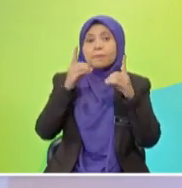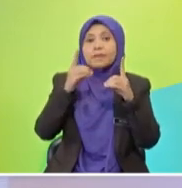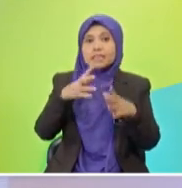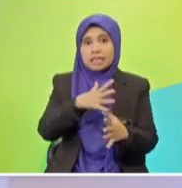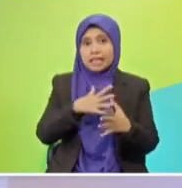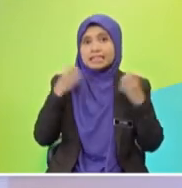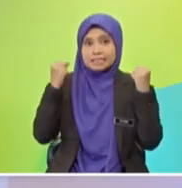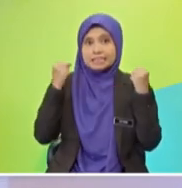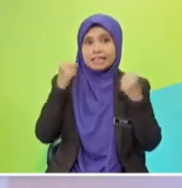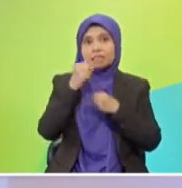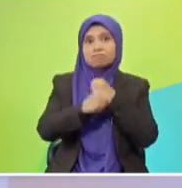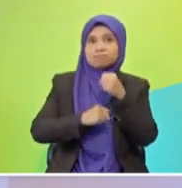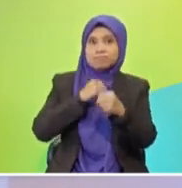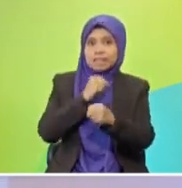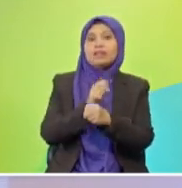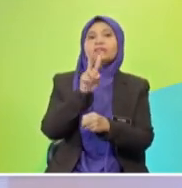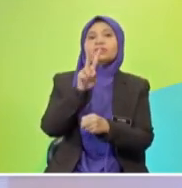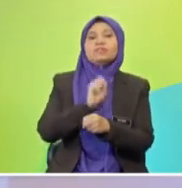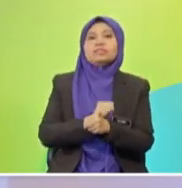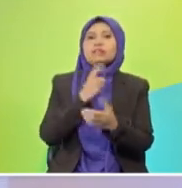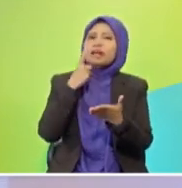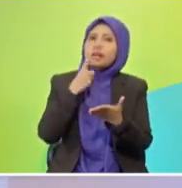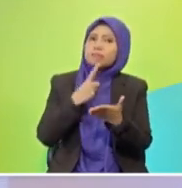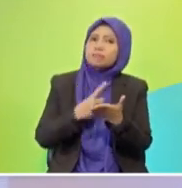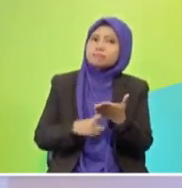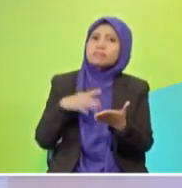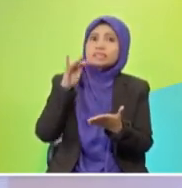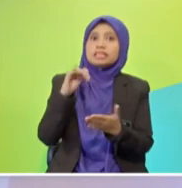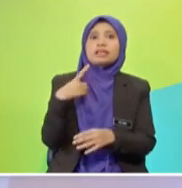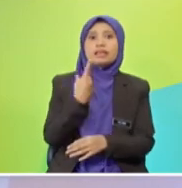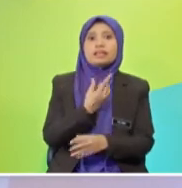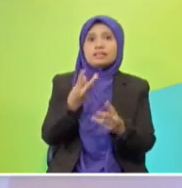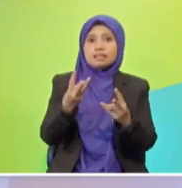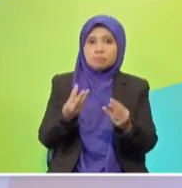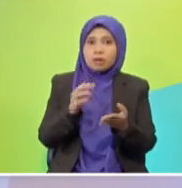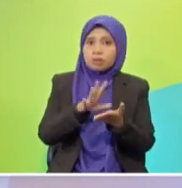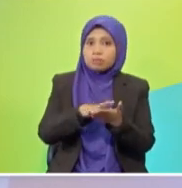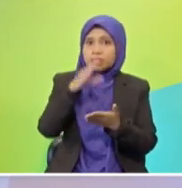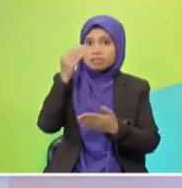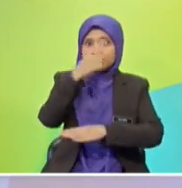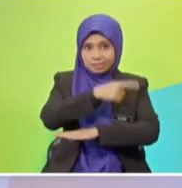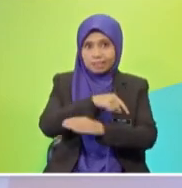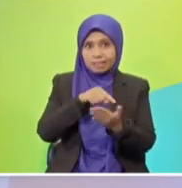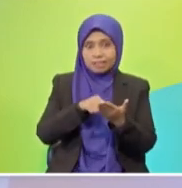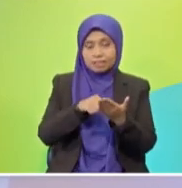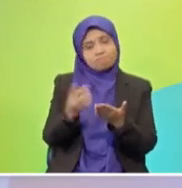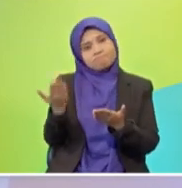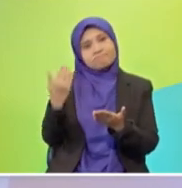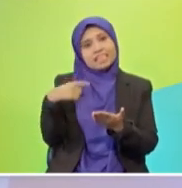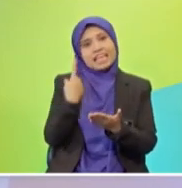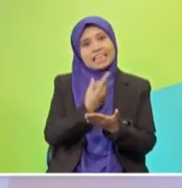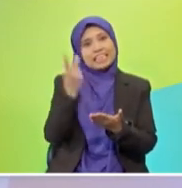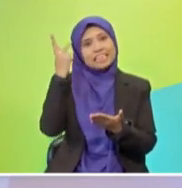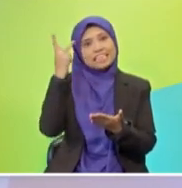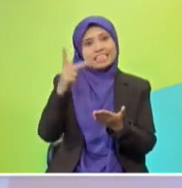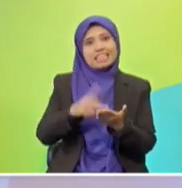topik tahun 2 hm apa agaknya yang kita nggak belajar sama-sama hari ini sebelum kita berkenalan dengan